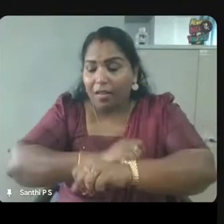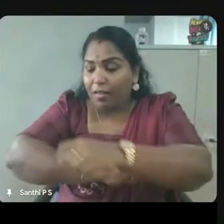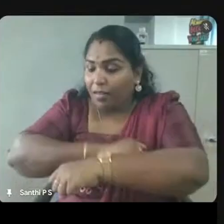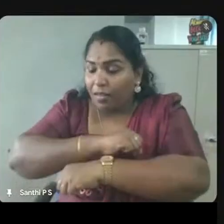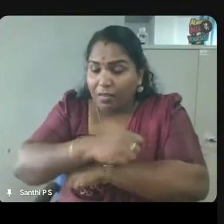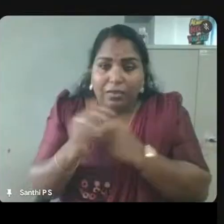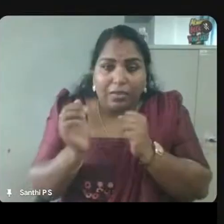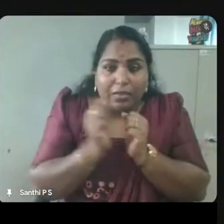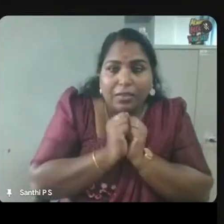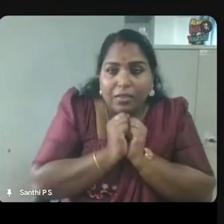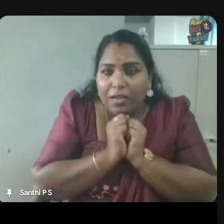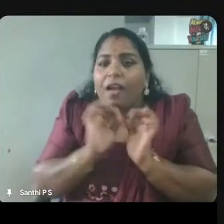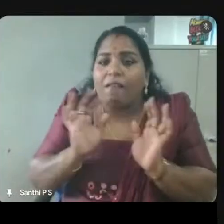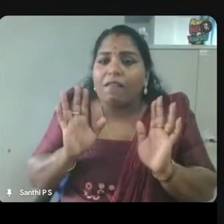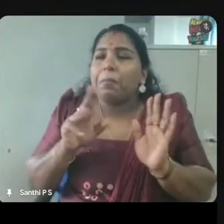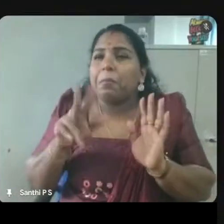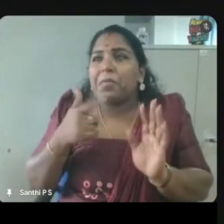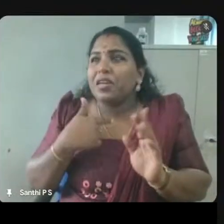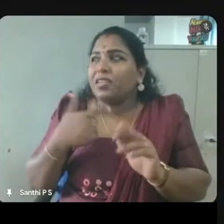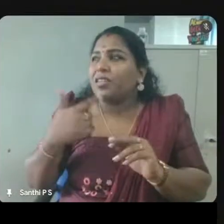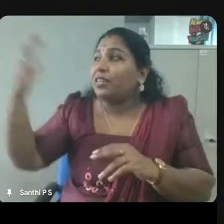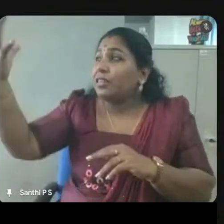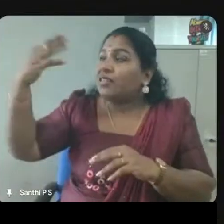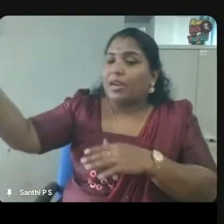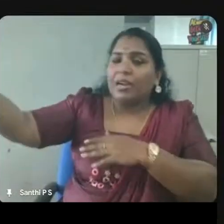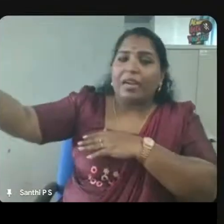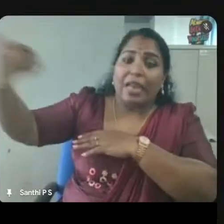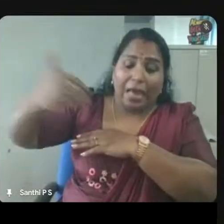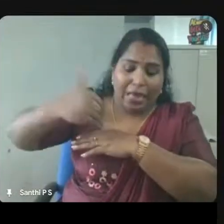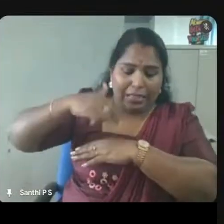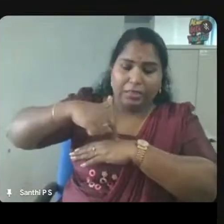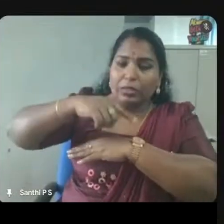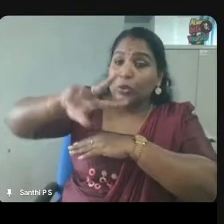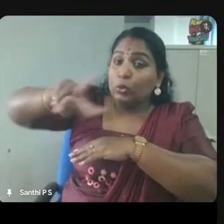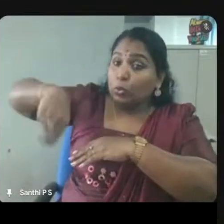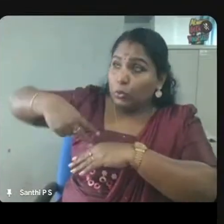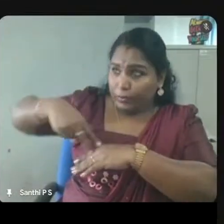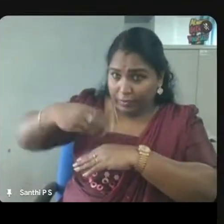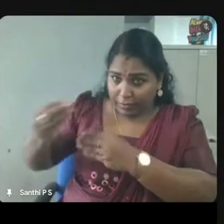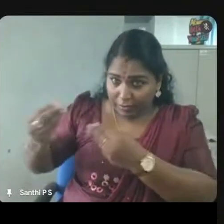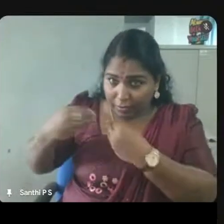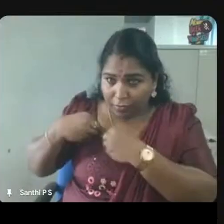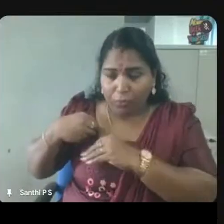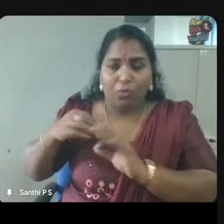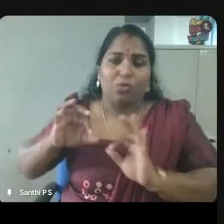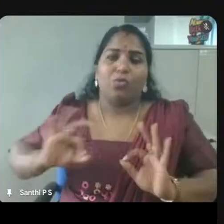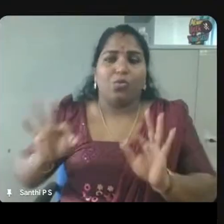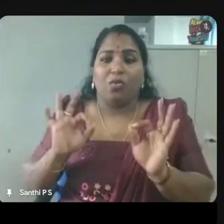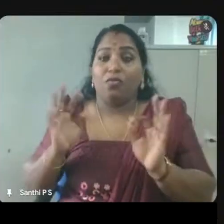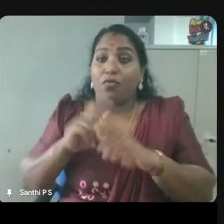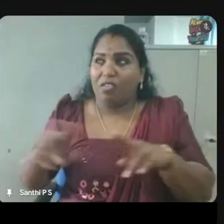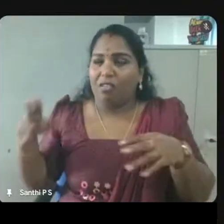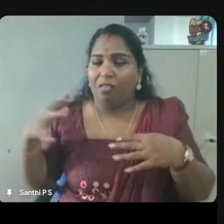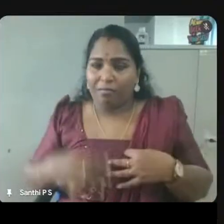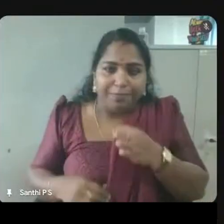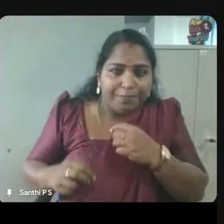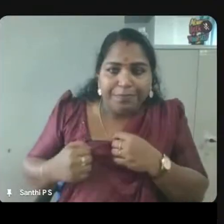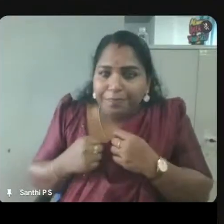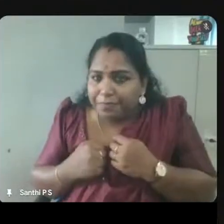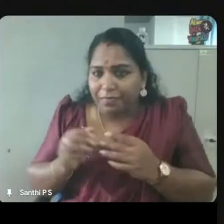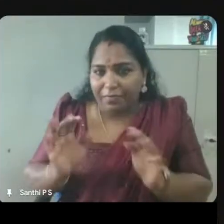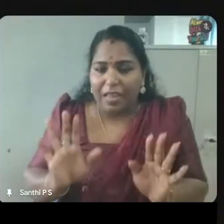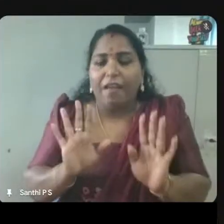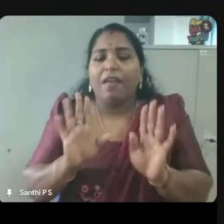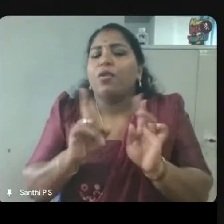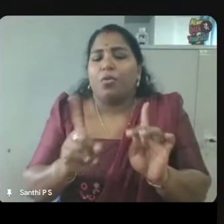സ്കിന്ന് വഴി നമുക്ക് സൺലൈറ്റ് 2 hours കിട്ടുമ്പോഴാണ് നമുക്ക് വൈറ്റമിൻ D കിട്ടുന്നത്. സോ വൈറ്റമിൻ D നോർമൽ ആണെങ്കിലേ കാൽഷ്യം അബ്സോർപ്ഷൻ നടക്കുള്ളൂ.